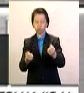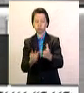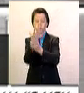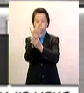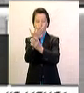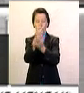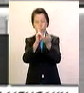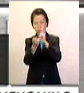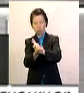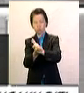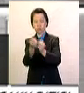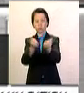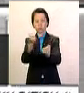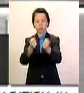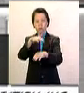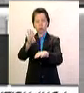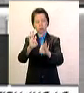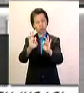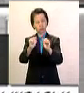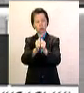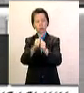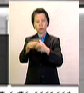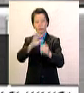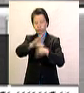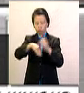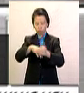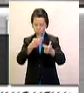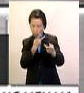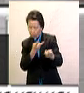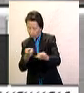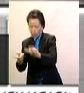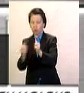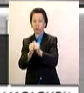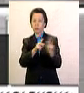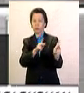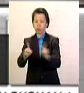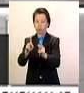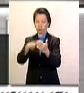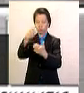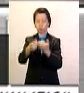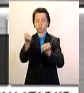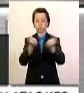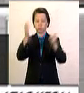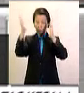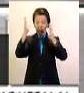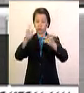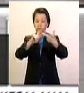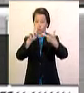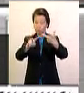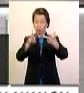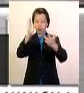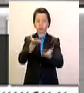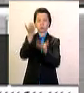revolusi pembangunan otomotif yang lebih mapan. Setelah semua aspek diperhalusi, pelan induk untuk projek kereta nasional ketiga ini